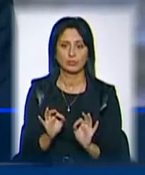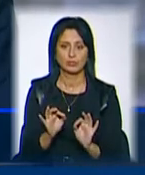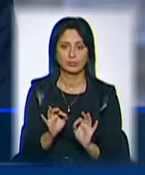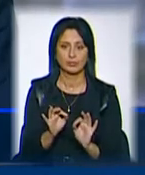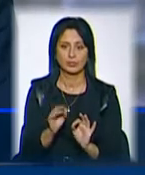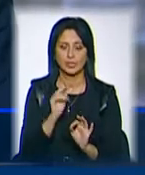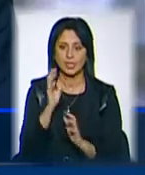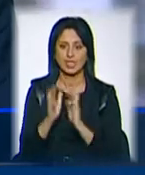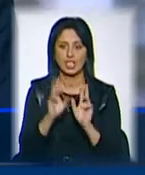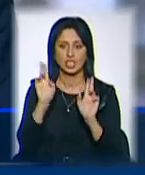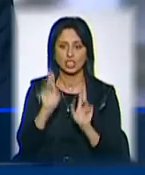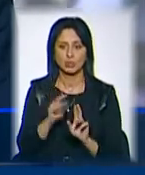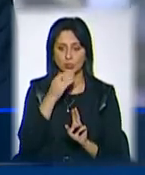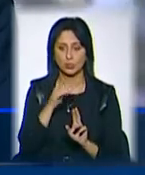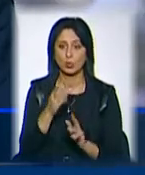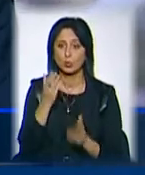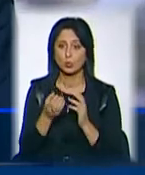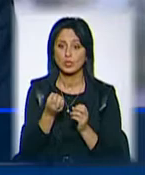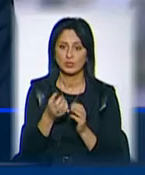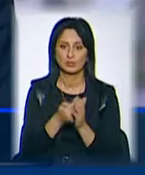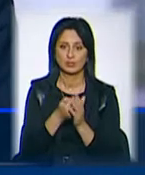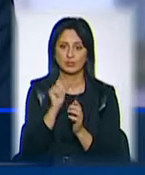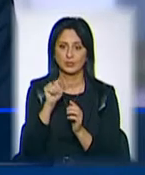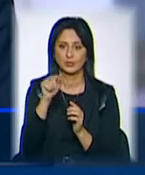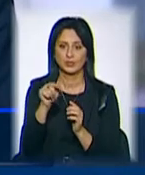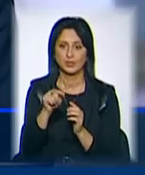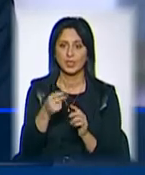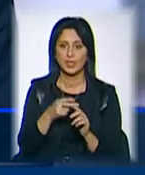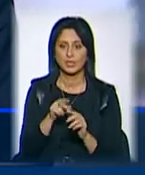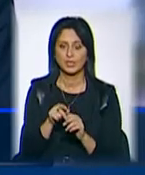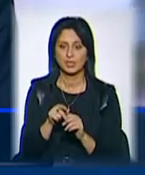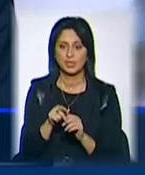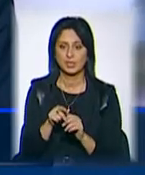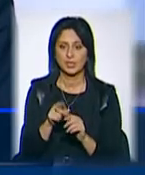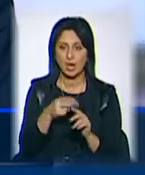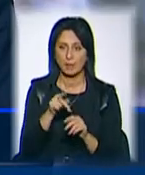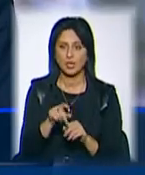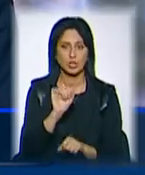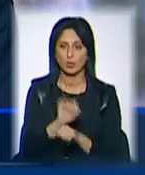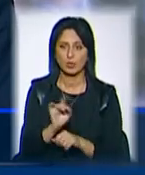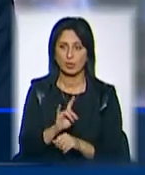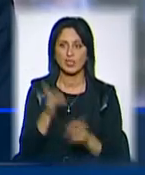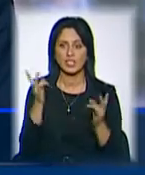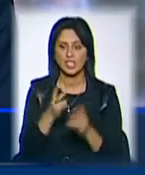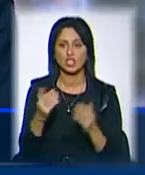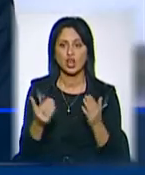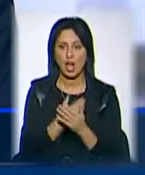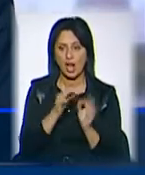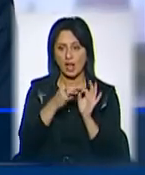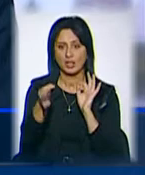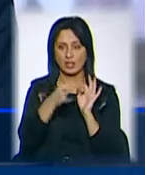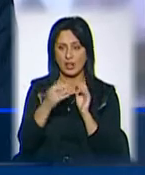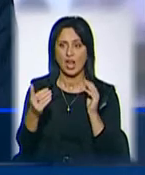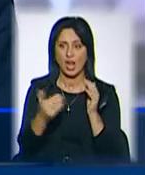არის საერთაშორისო სტანდარტებით. თუმცა აქვე უნდა ვთქვათ, რომ ის ამაზე არ უნდა გავჩერდეთ, საჭიროა ახალი ხაზების